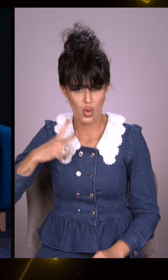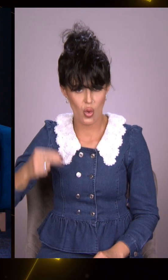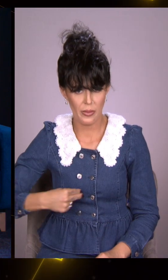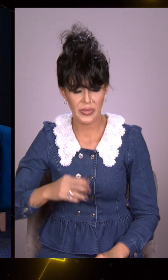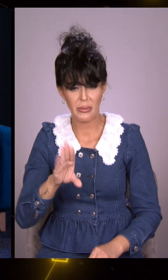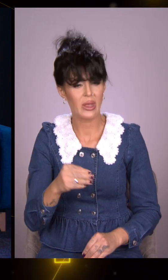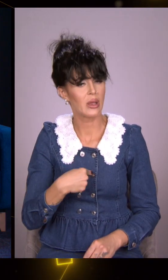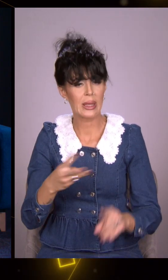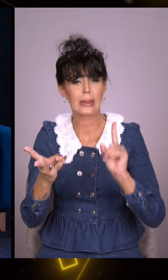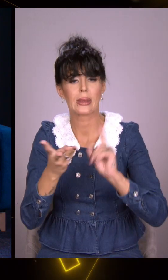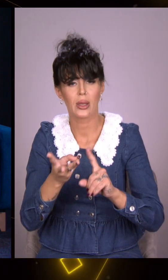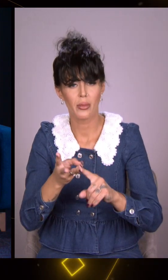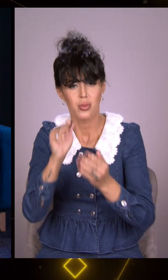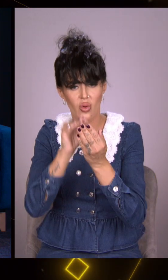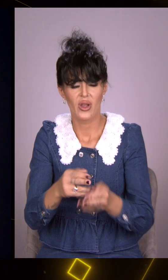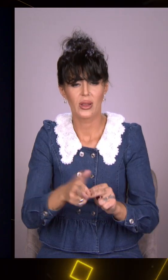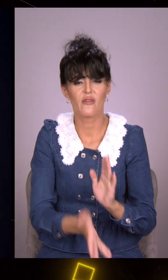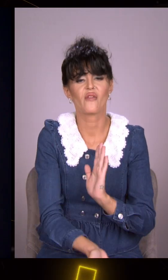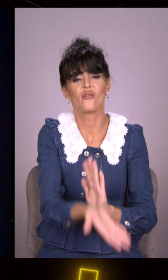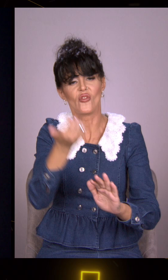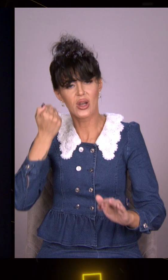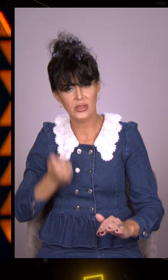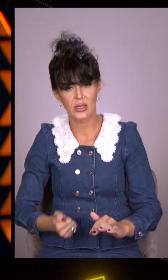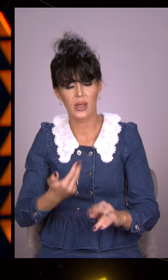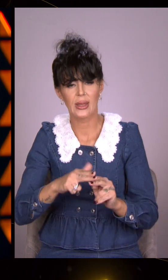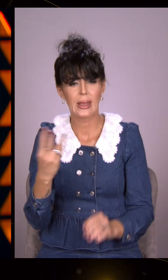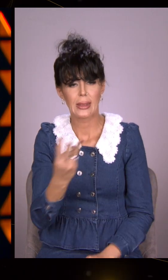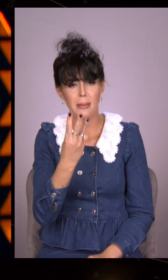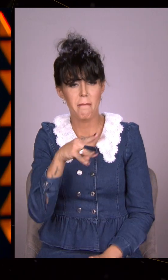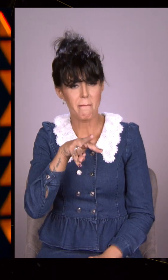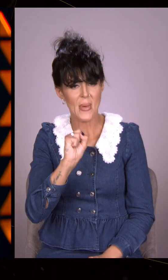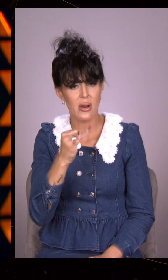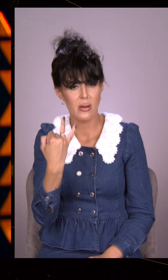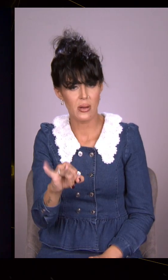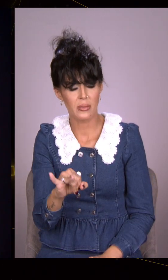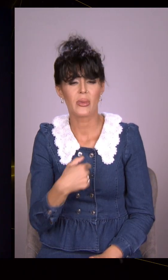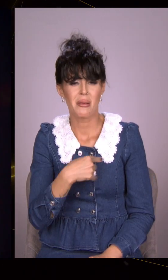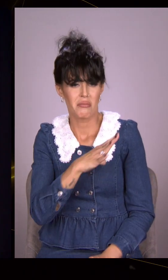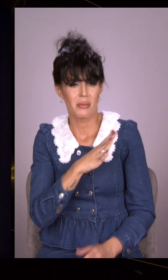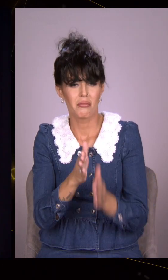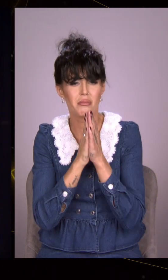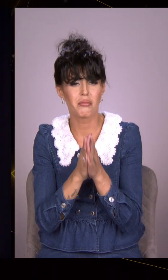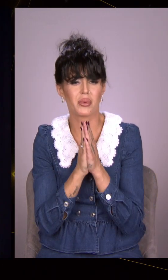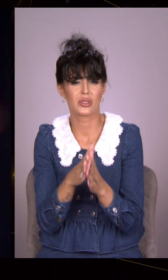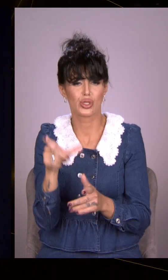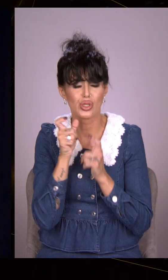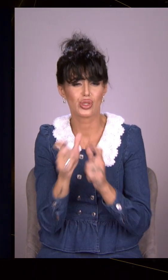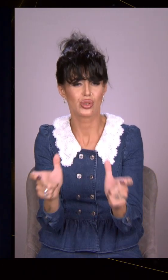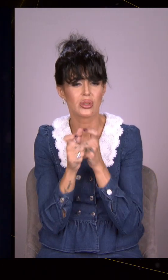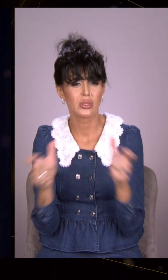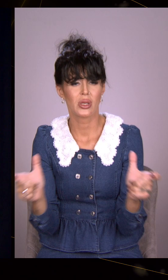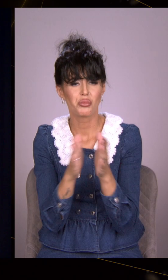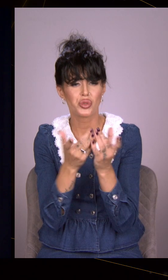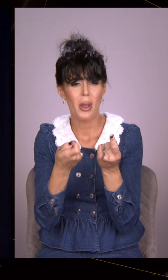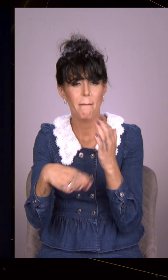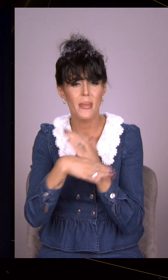Третє поховання було ексгумація. 3 травня. Я просила на всю країну, кричала,